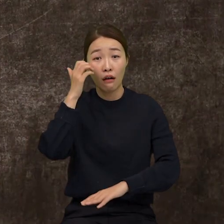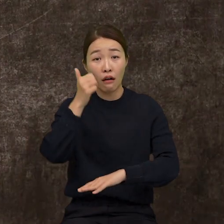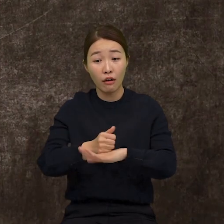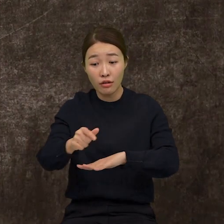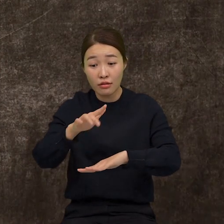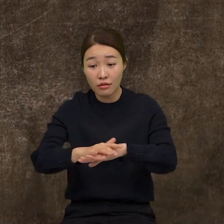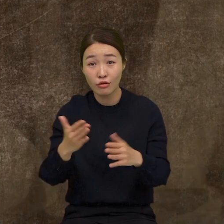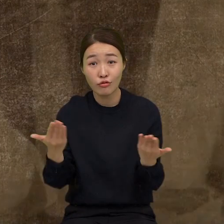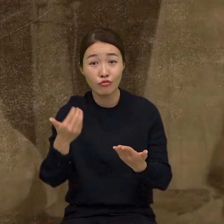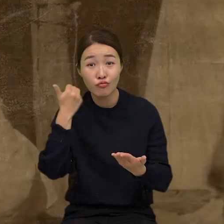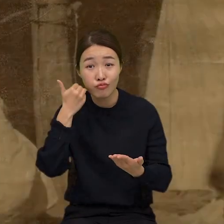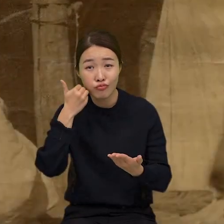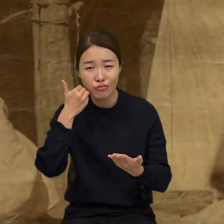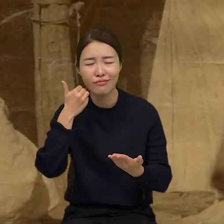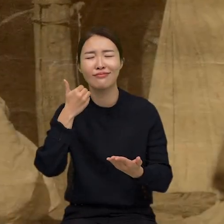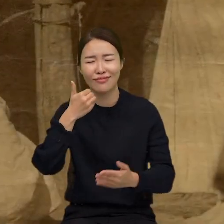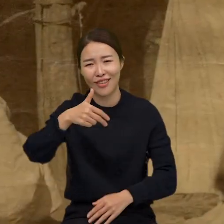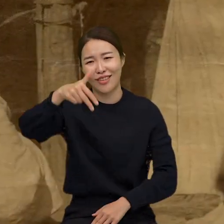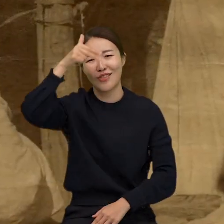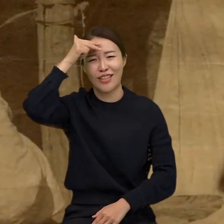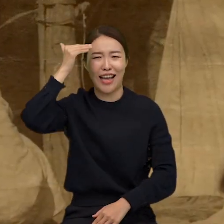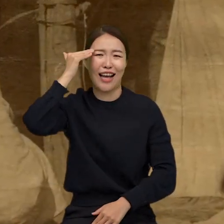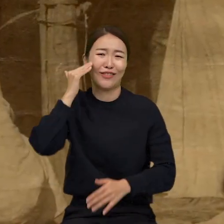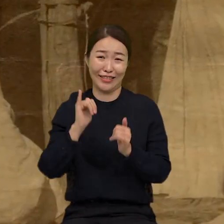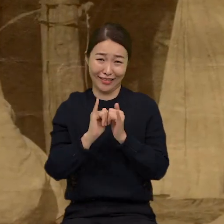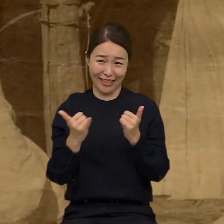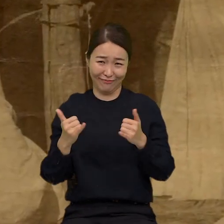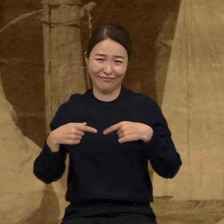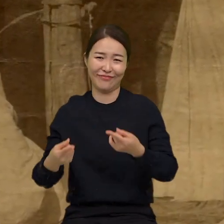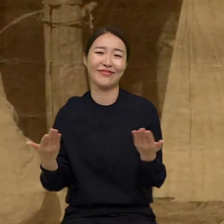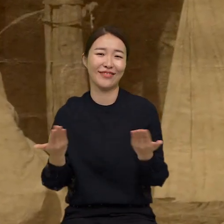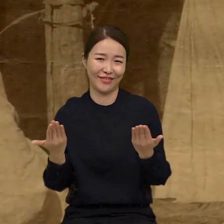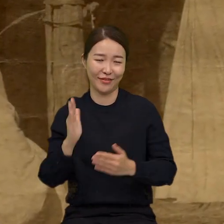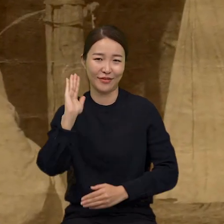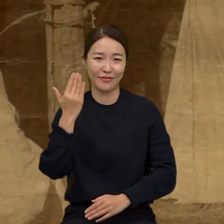사탕수수 농장주들이 새롭게 찾은 노동자는 조선인.